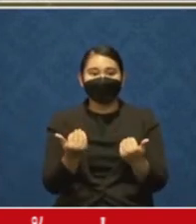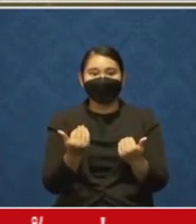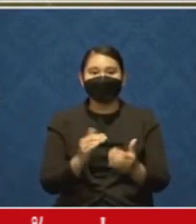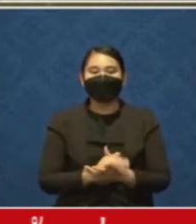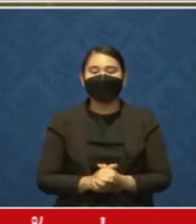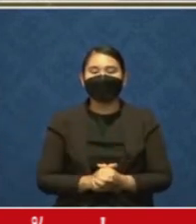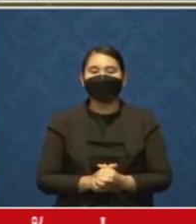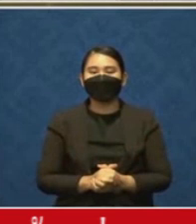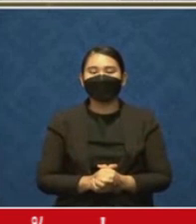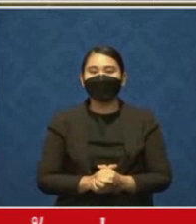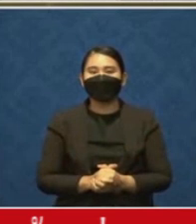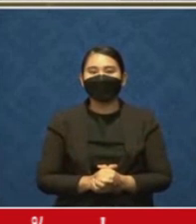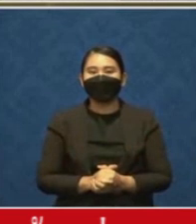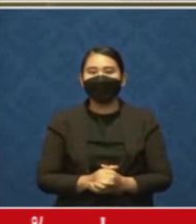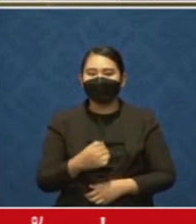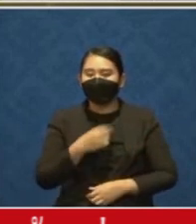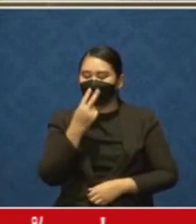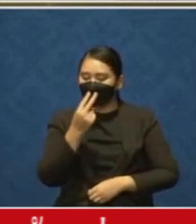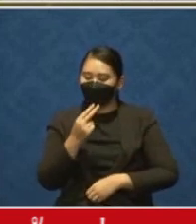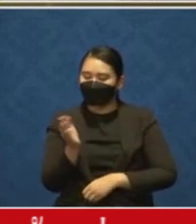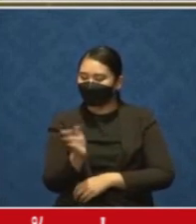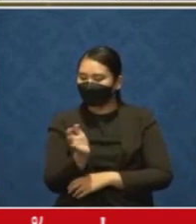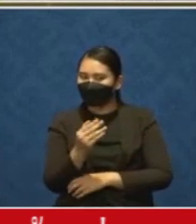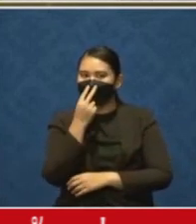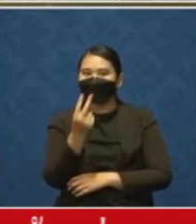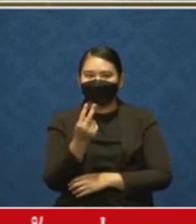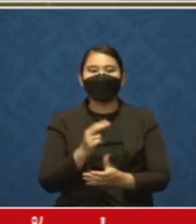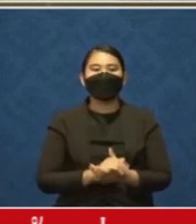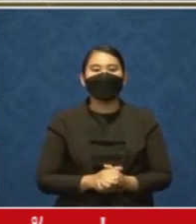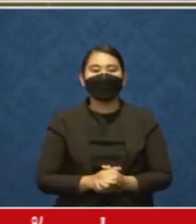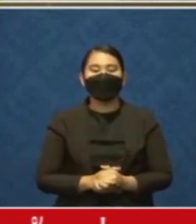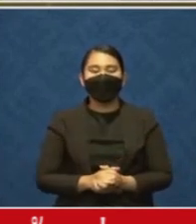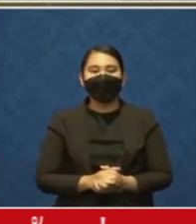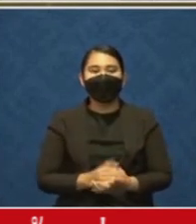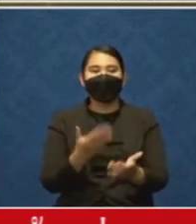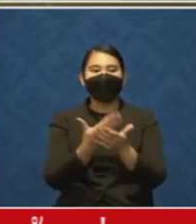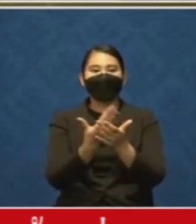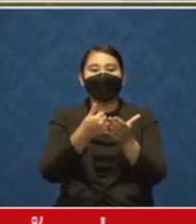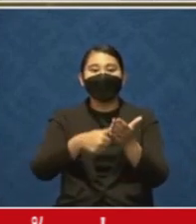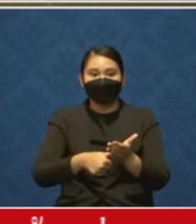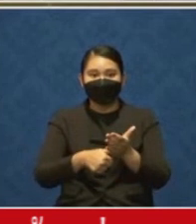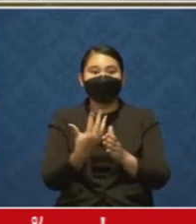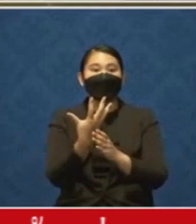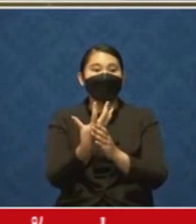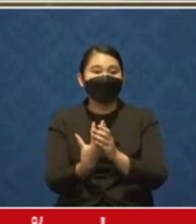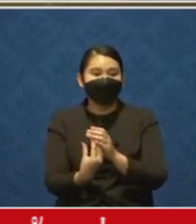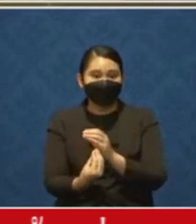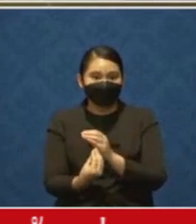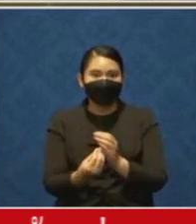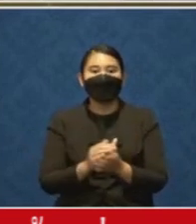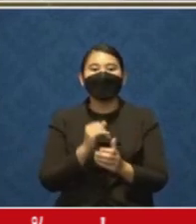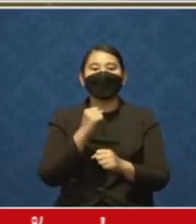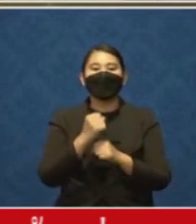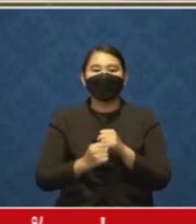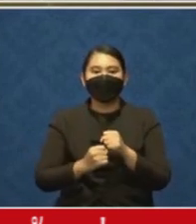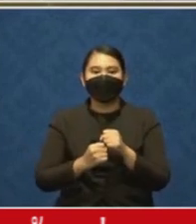นี้เนี่ยผมก็ไปหาข้อมูลมาครับท่านประธานว่าข้อมูลหนี้สาธารณะคงค้าง